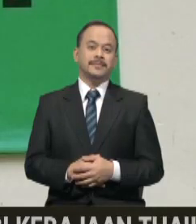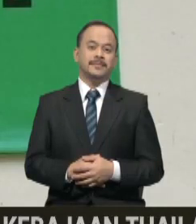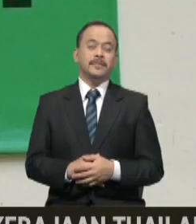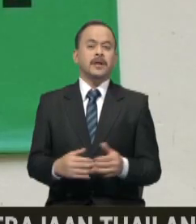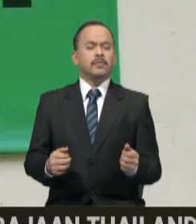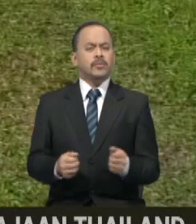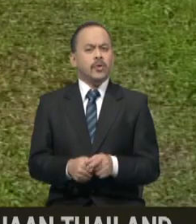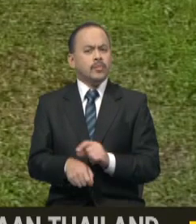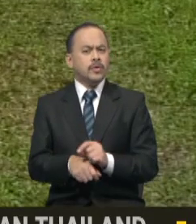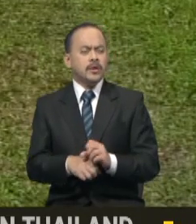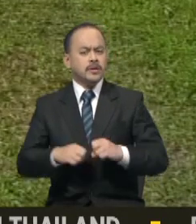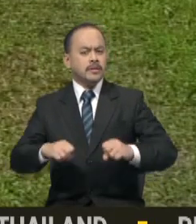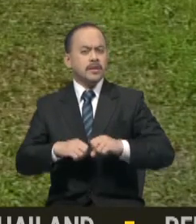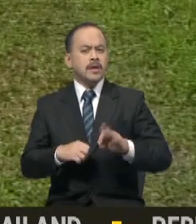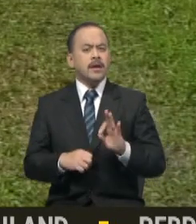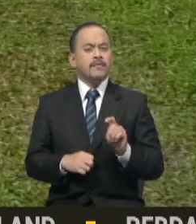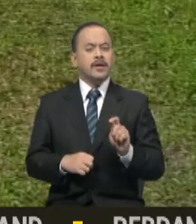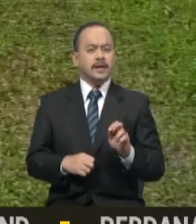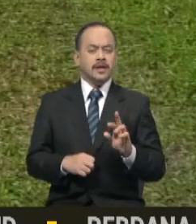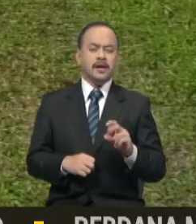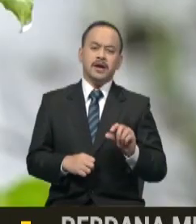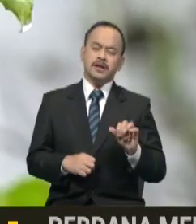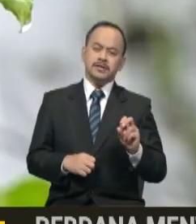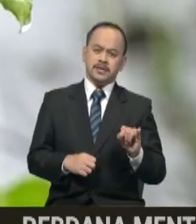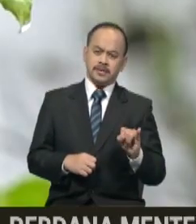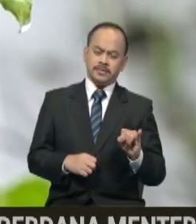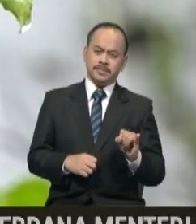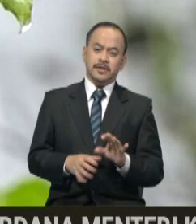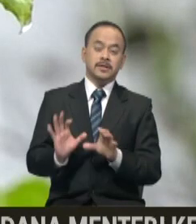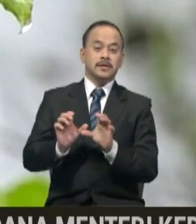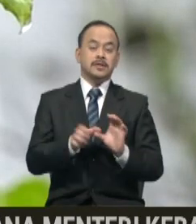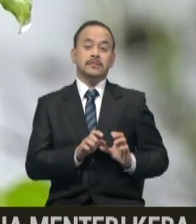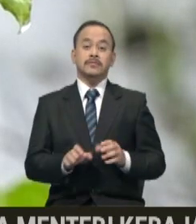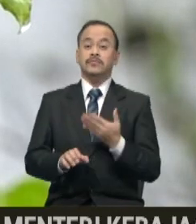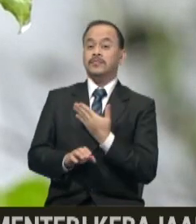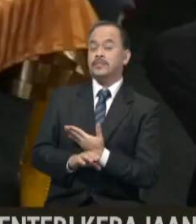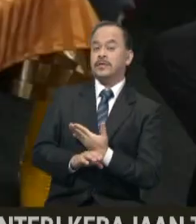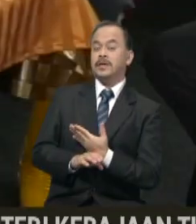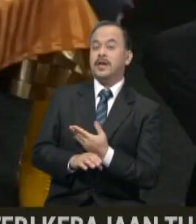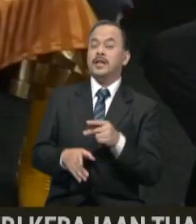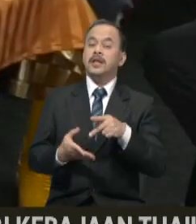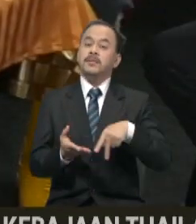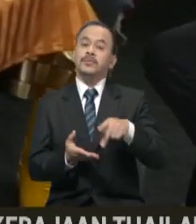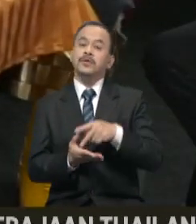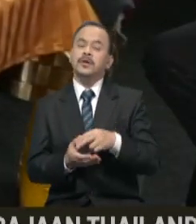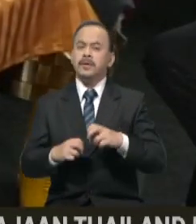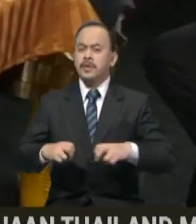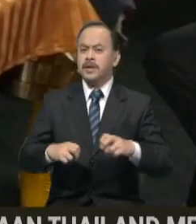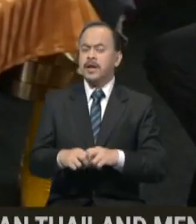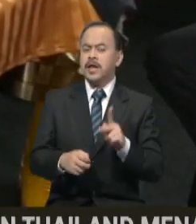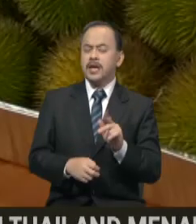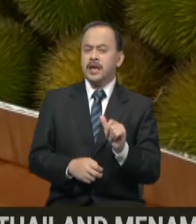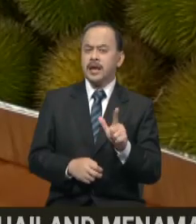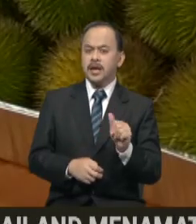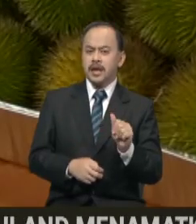Dengan menggunakan sistem fertigasi, syarikat Akmal Asmaan Agriculture Farm di Pusat Penyelidikan Pertanian Brunei